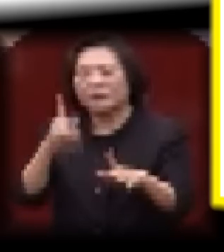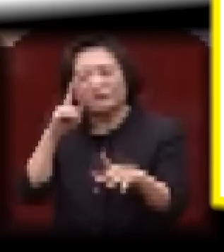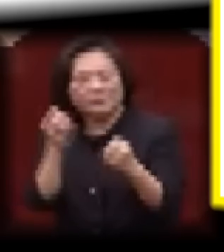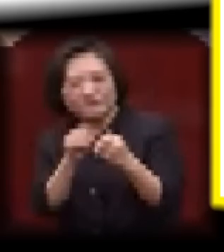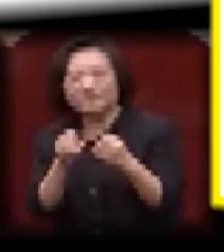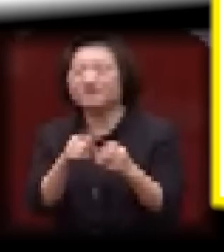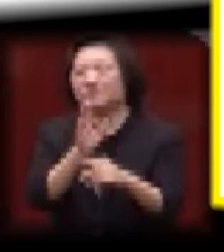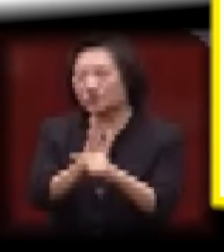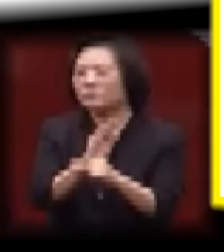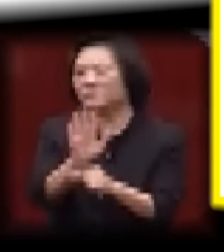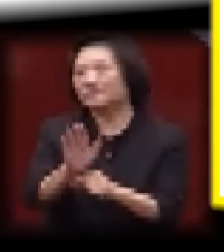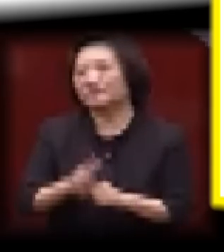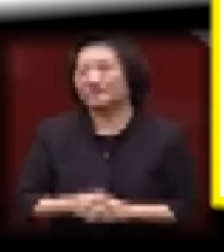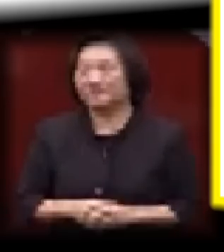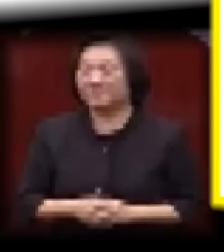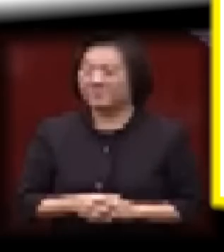道